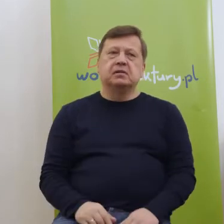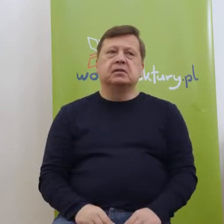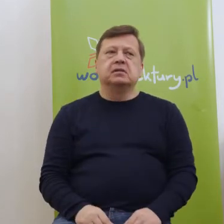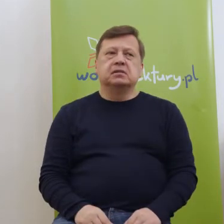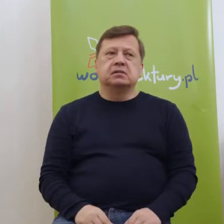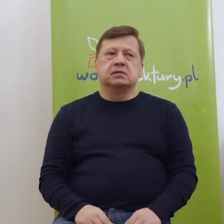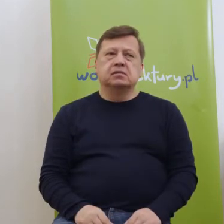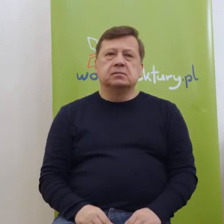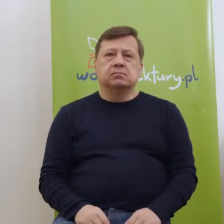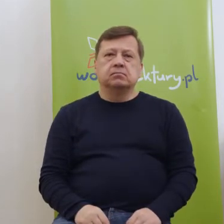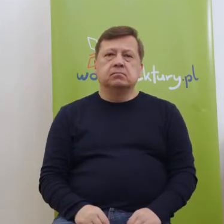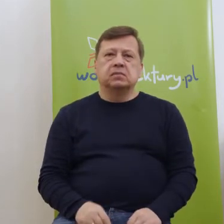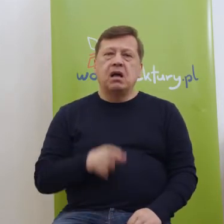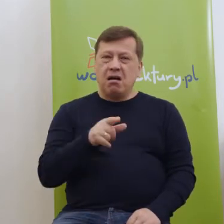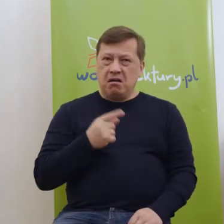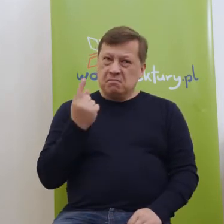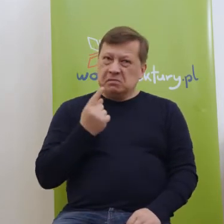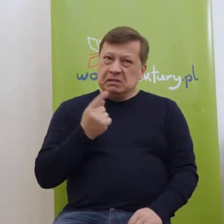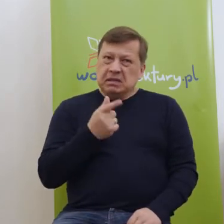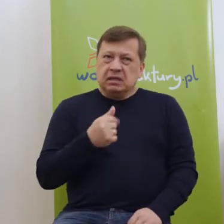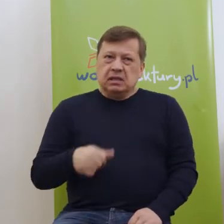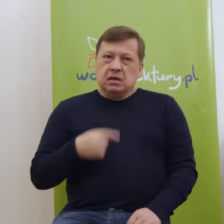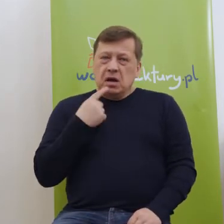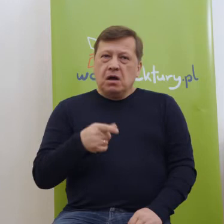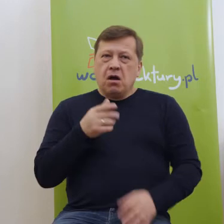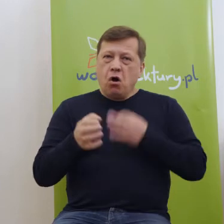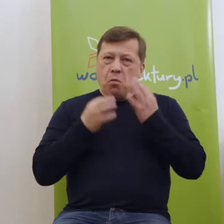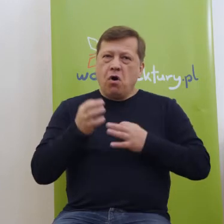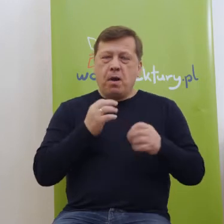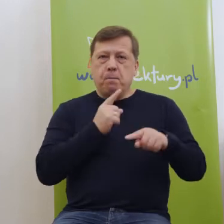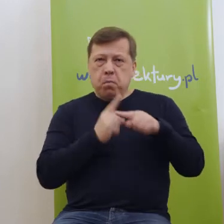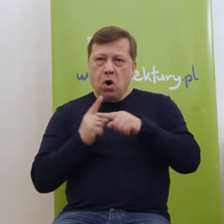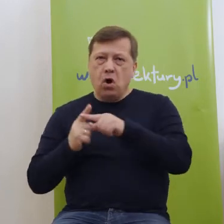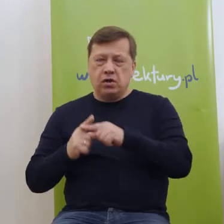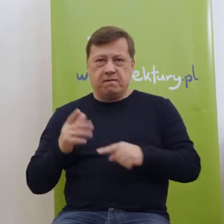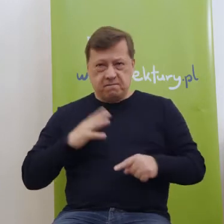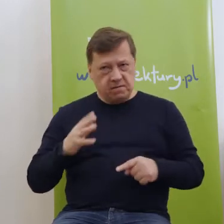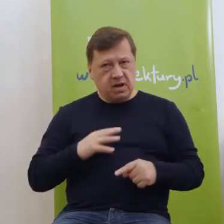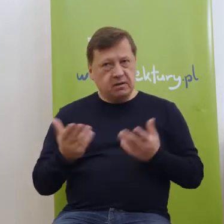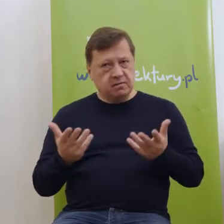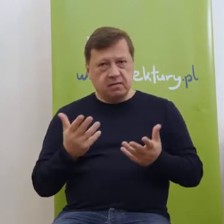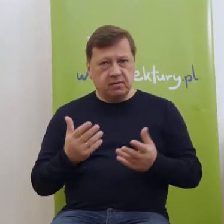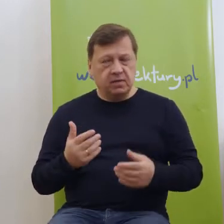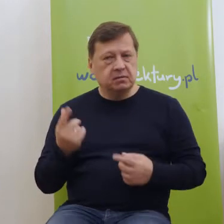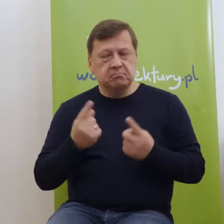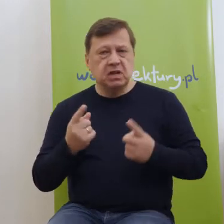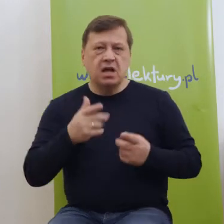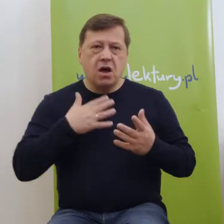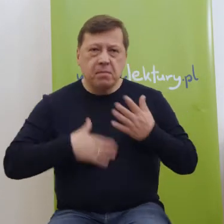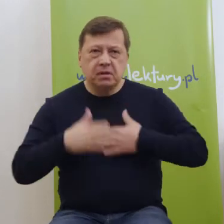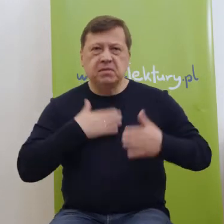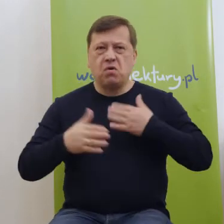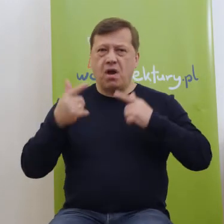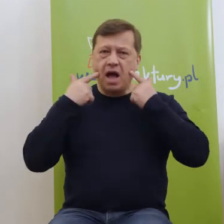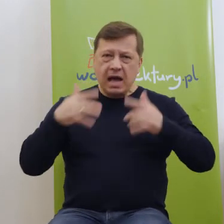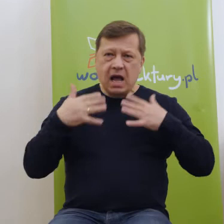Kusi cię tak czasem, żeby opowiedzieć pozytywną historię? W ogóle to się da zrobić taką piękną, radosną,